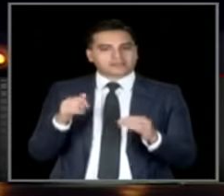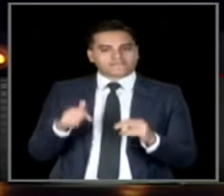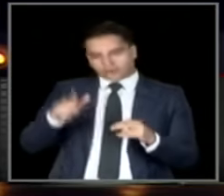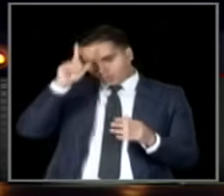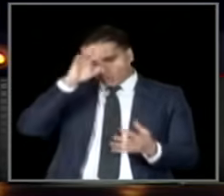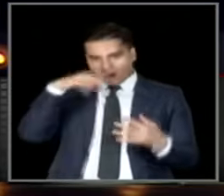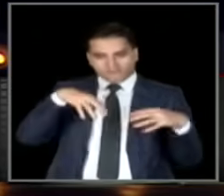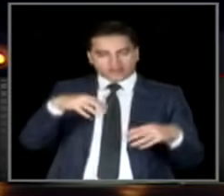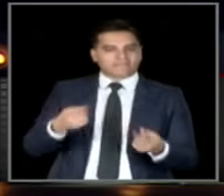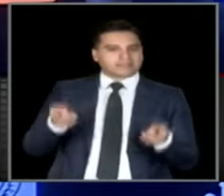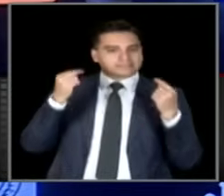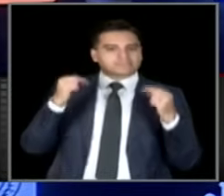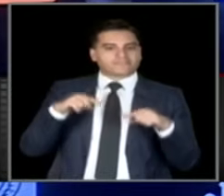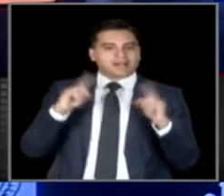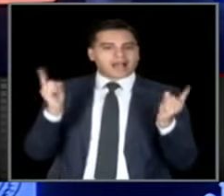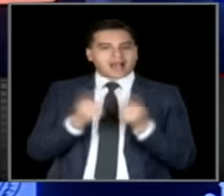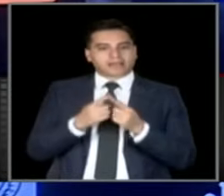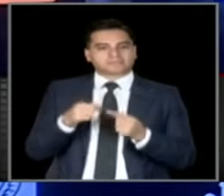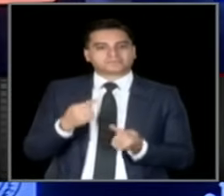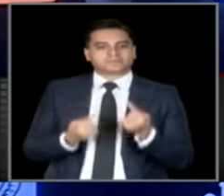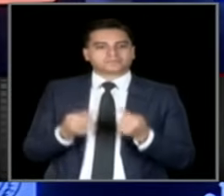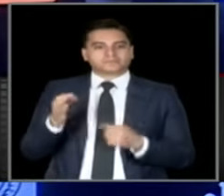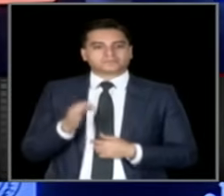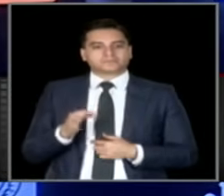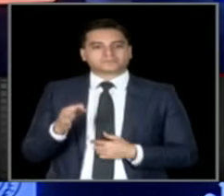الجغرافية في العالم. إجابتك؟